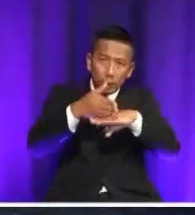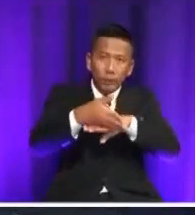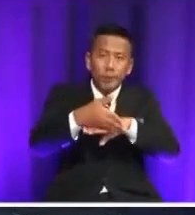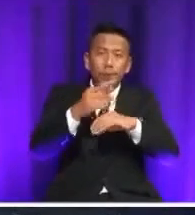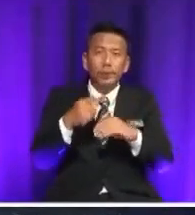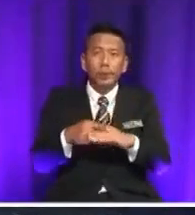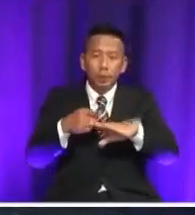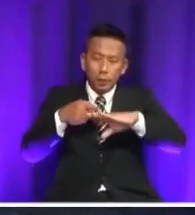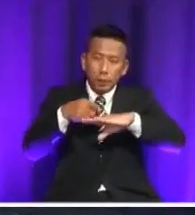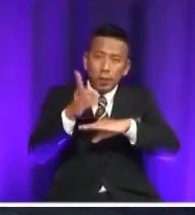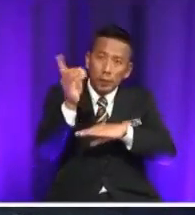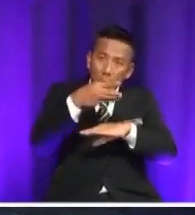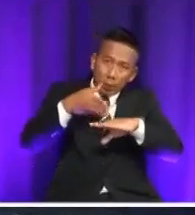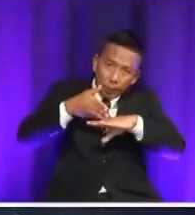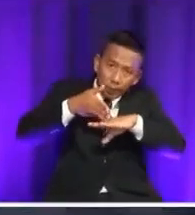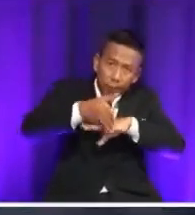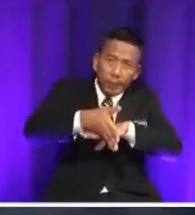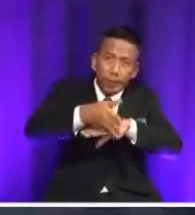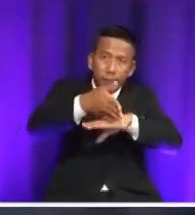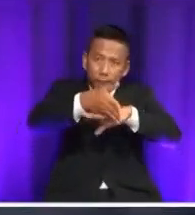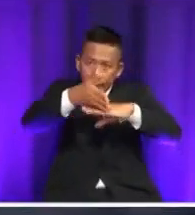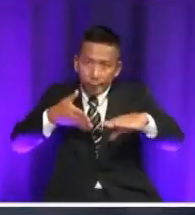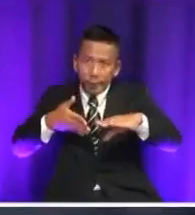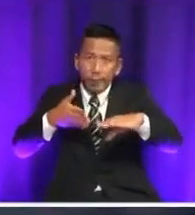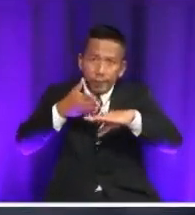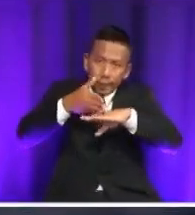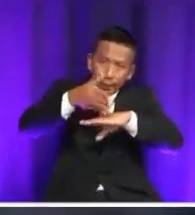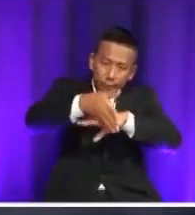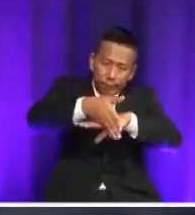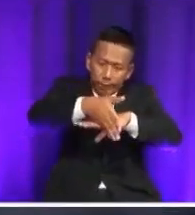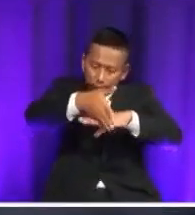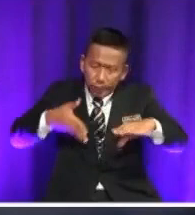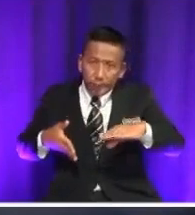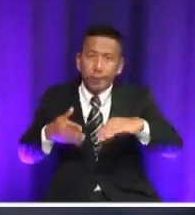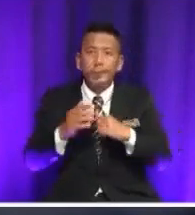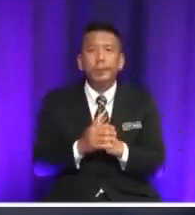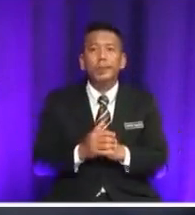dulu oke depan dulu nanti dari sini